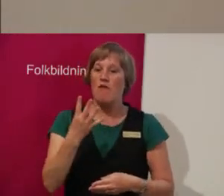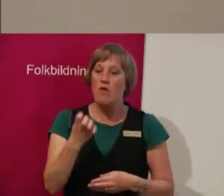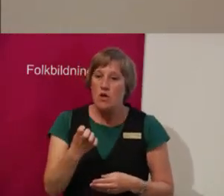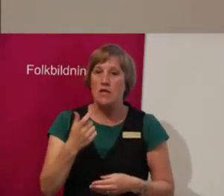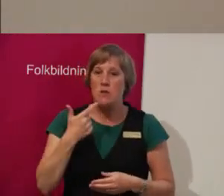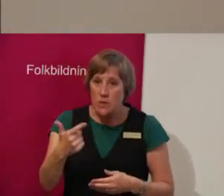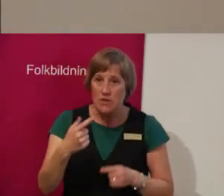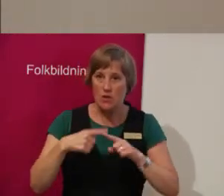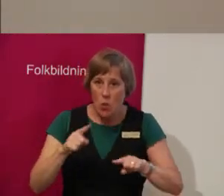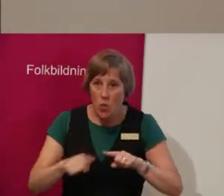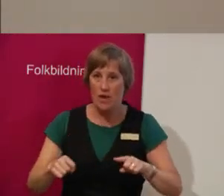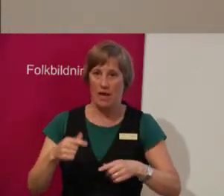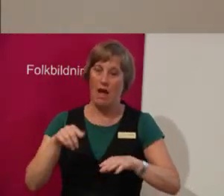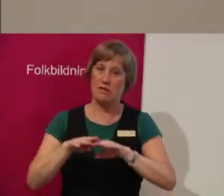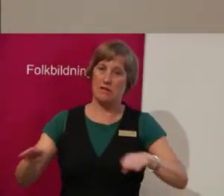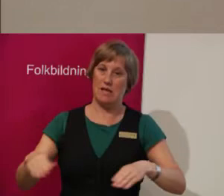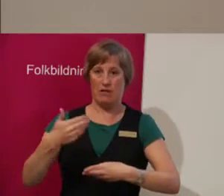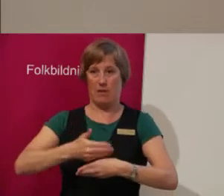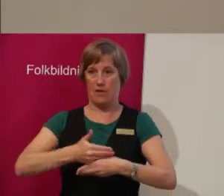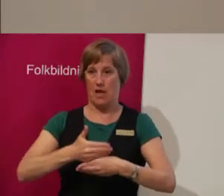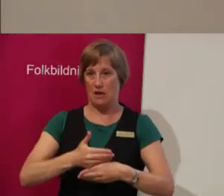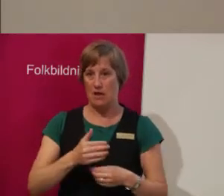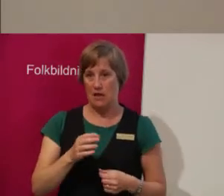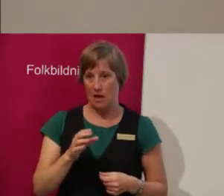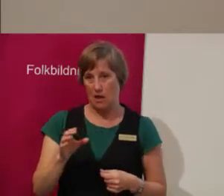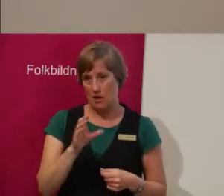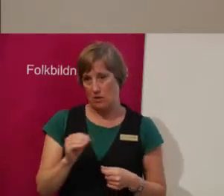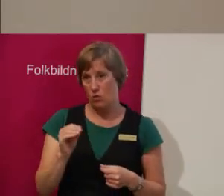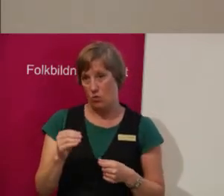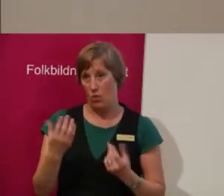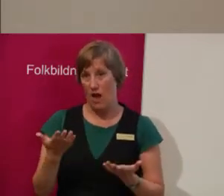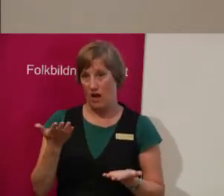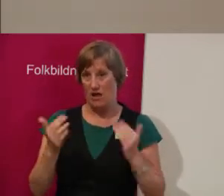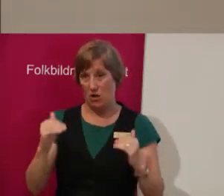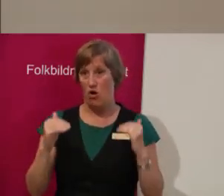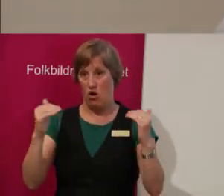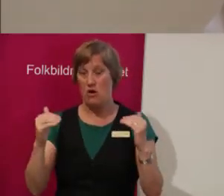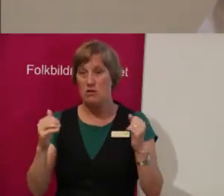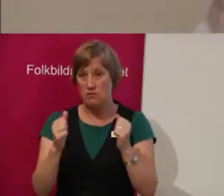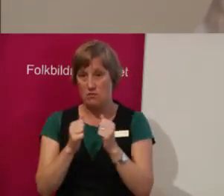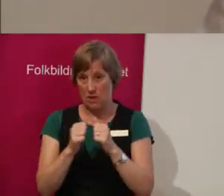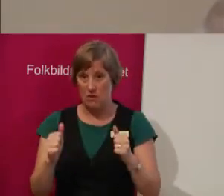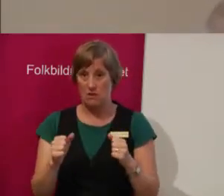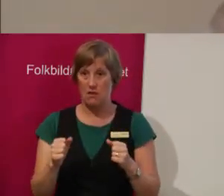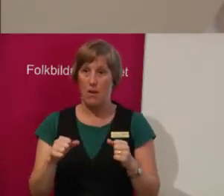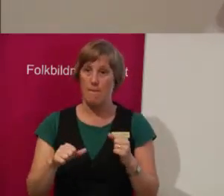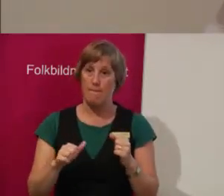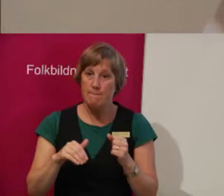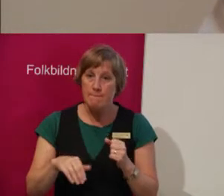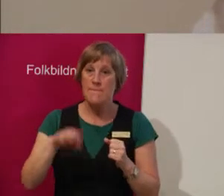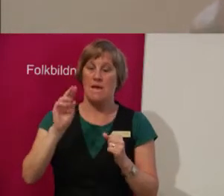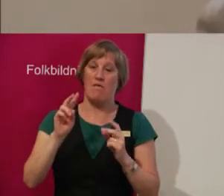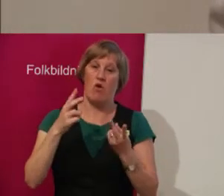landet som kulturprogram, så är det en rätt väsentlig del av antalet scenframträdanden generellt i Sverige. Men det är mer påtagligt att det är så i